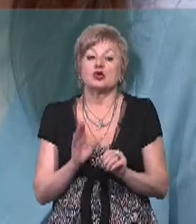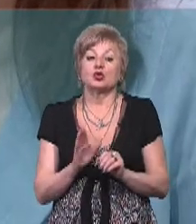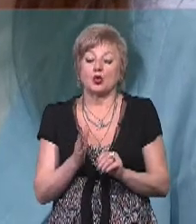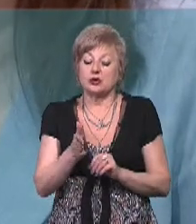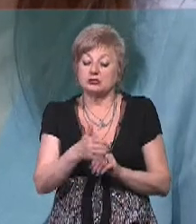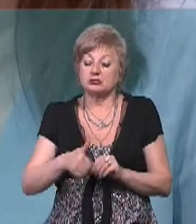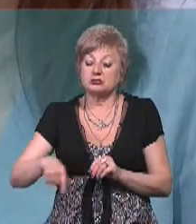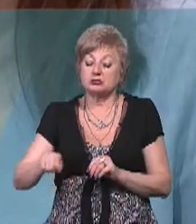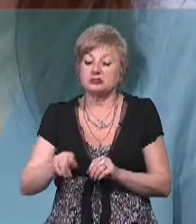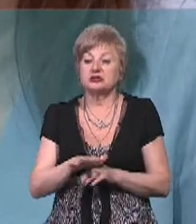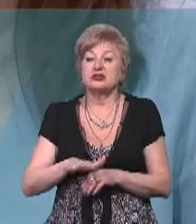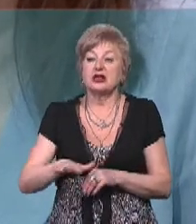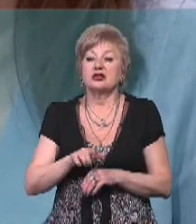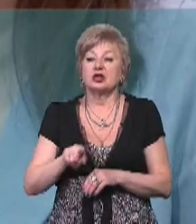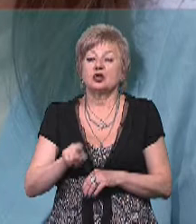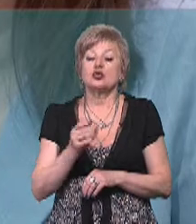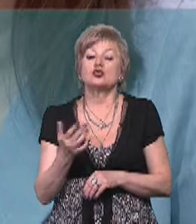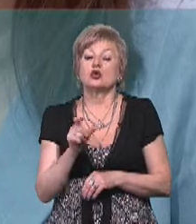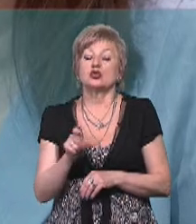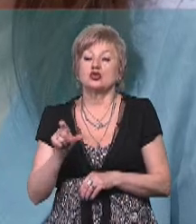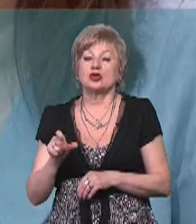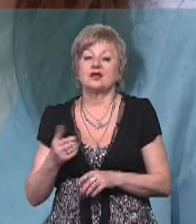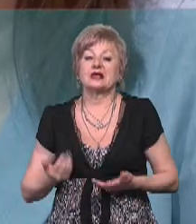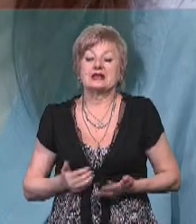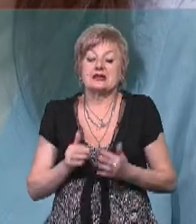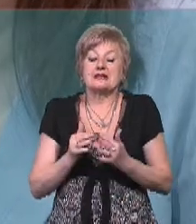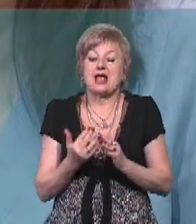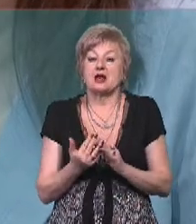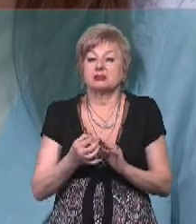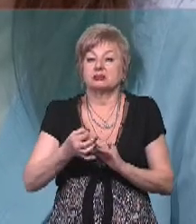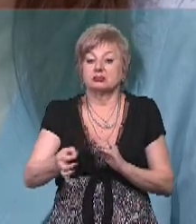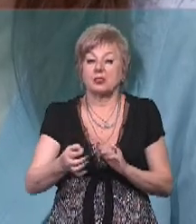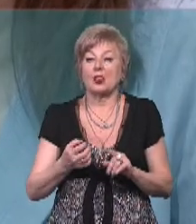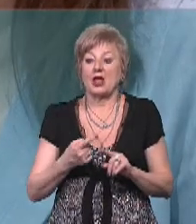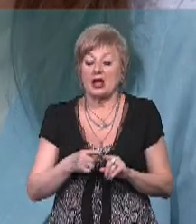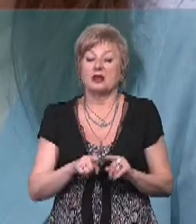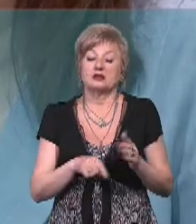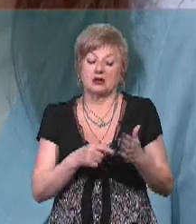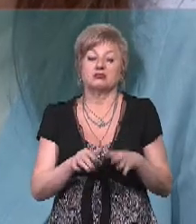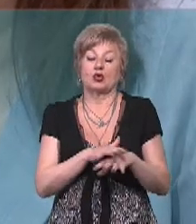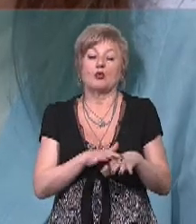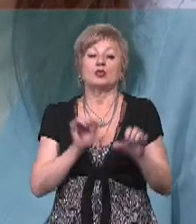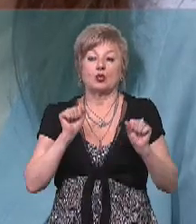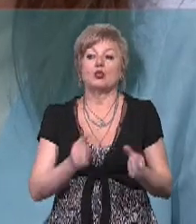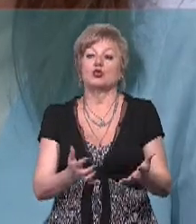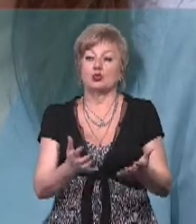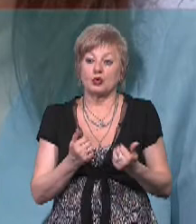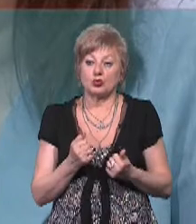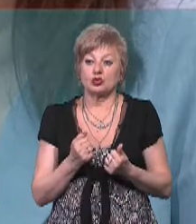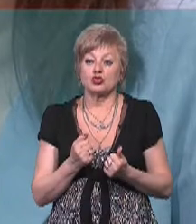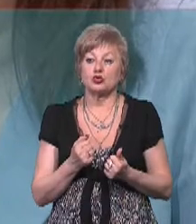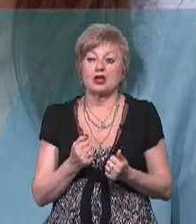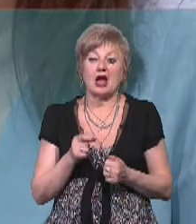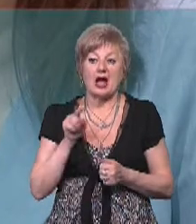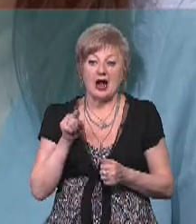на територію і на кількість жителів саме сільської території. І дана міська громада, вона може отримати цю субвенцію.